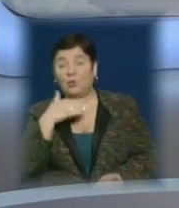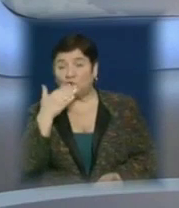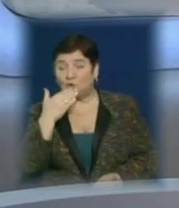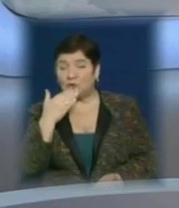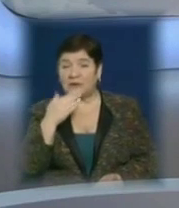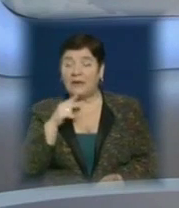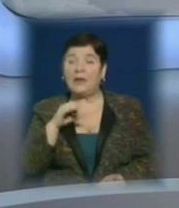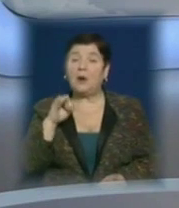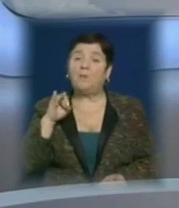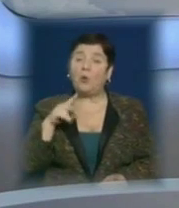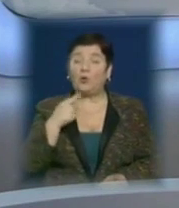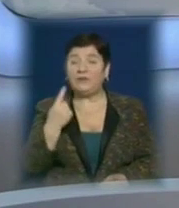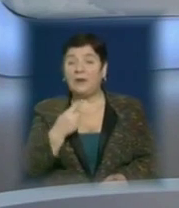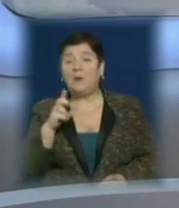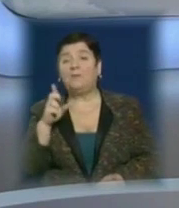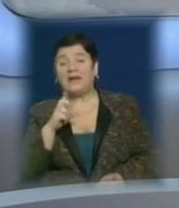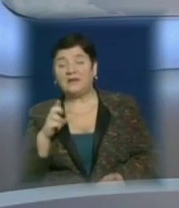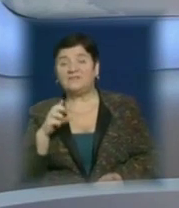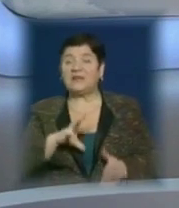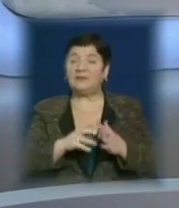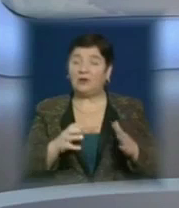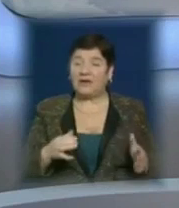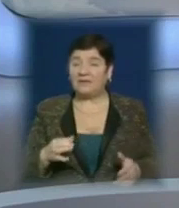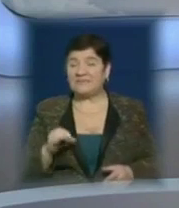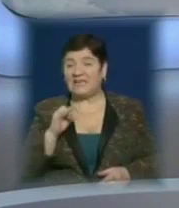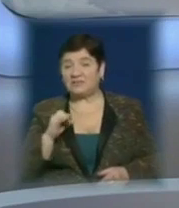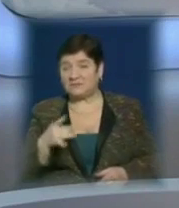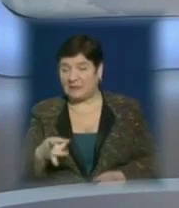по одній з Іршавського, Берегівського та Виноградівського районів.